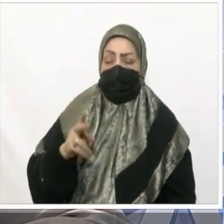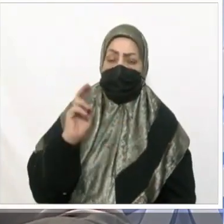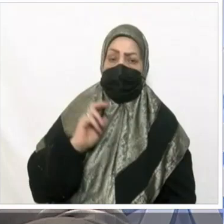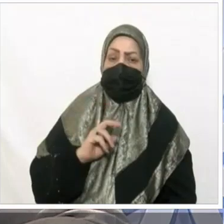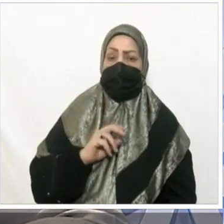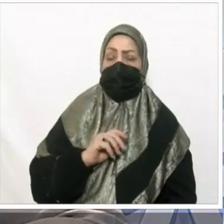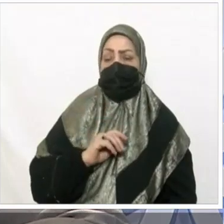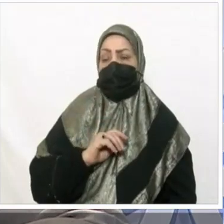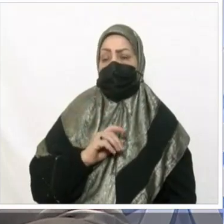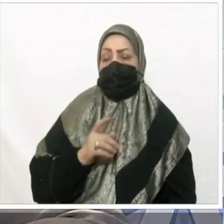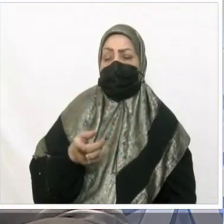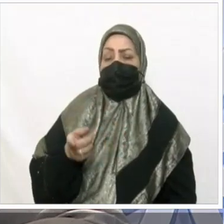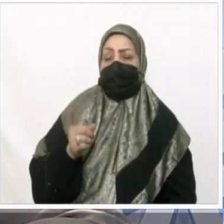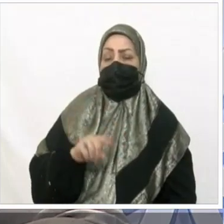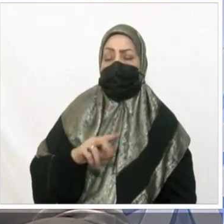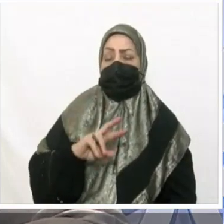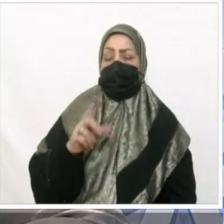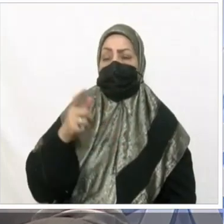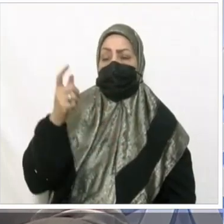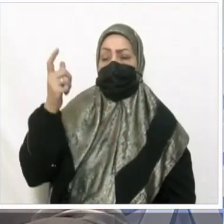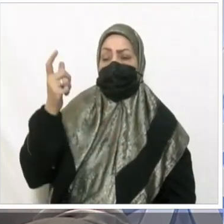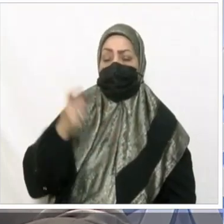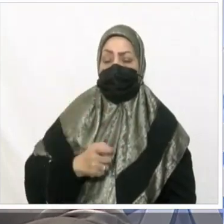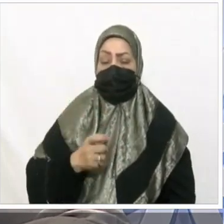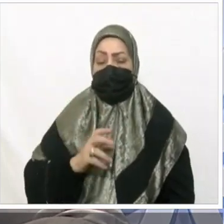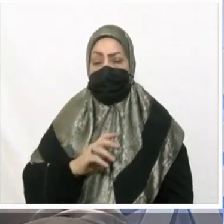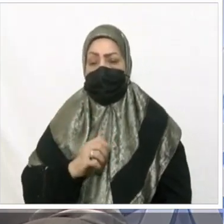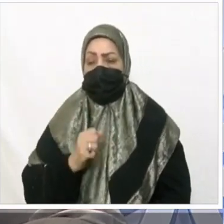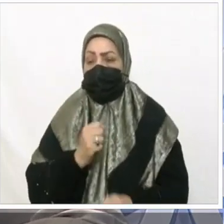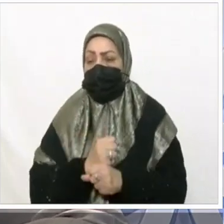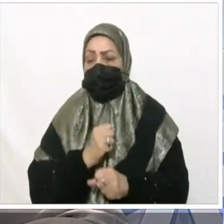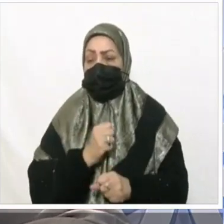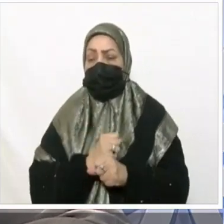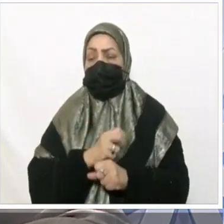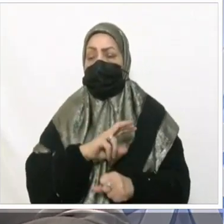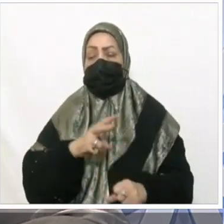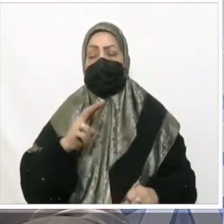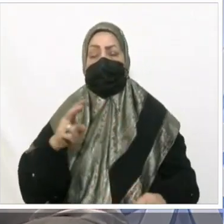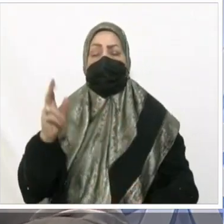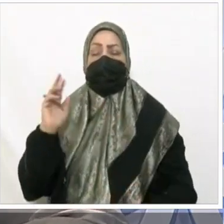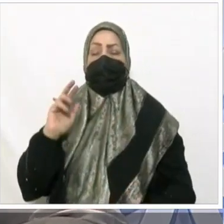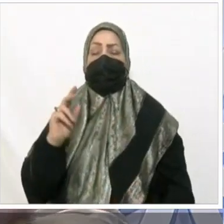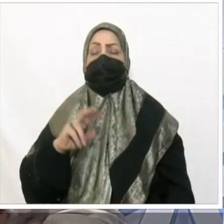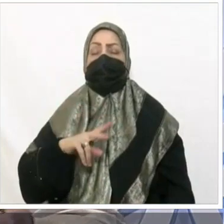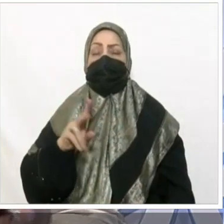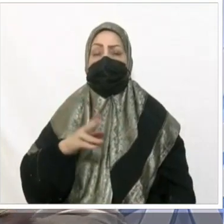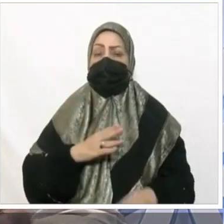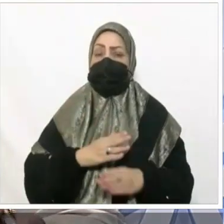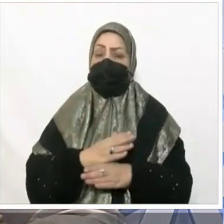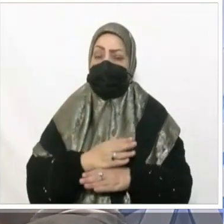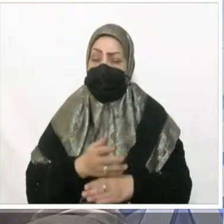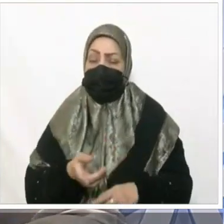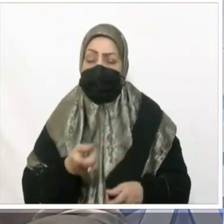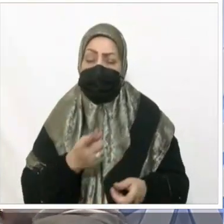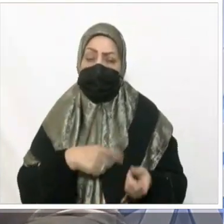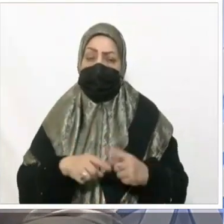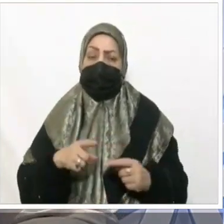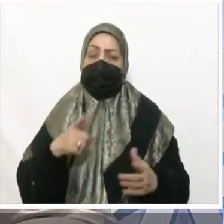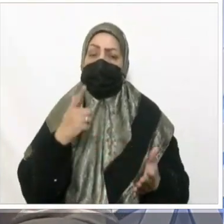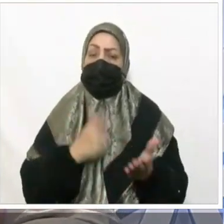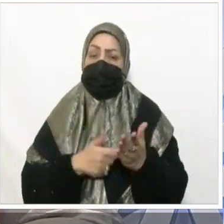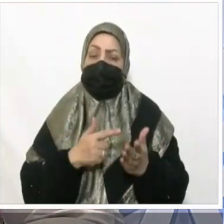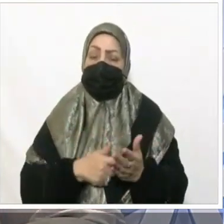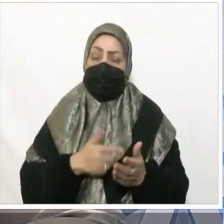صنعات، فبعضهم كان نجارا وبعضهم كان حدادا، وقال النبي صلى الله عليه وسلم ما بعث الله نبيا إلا ورعى